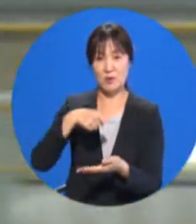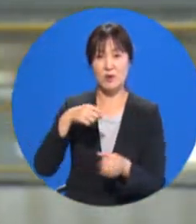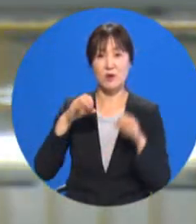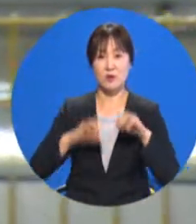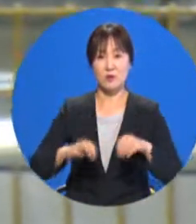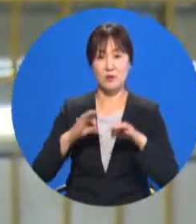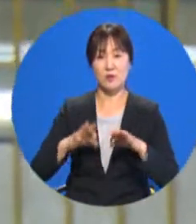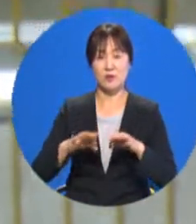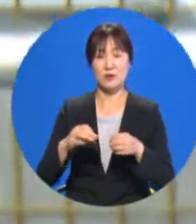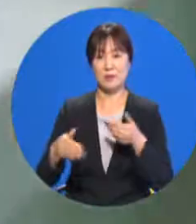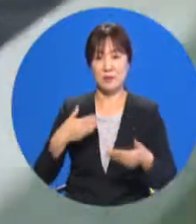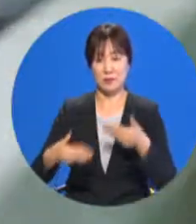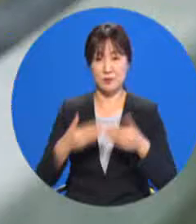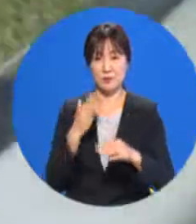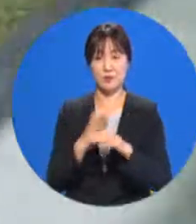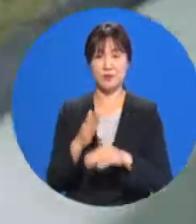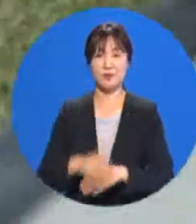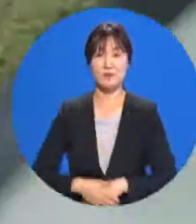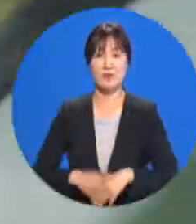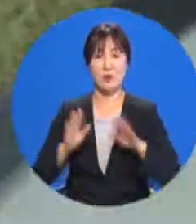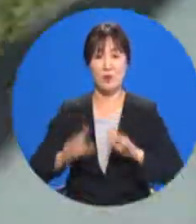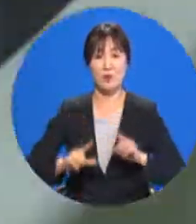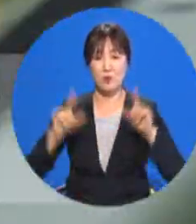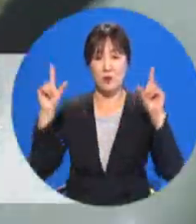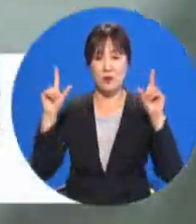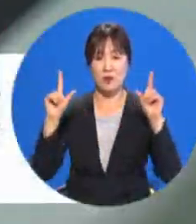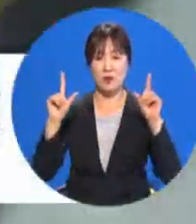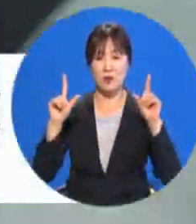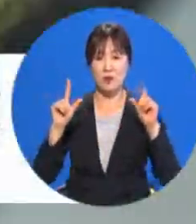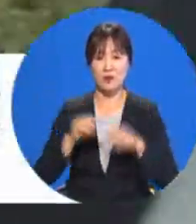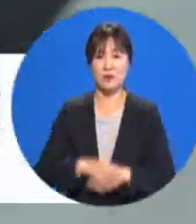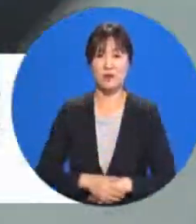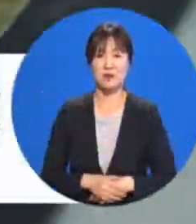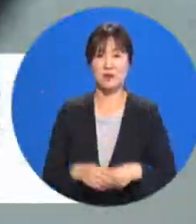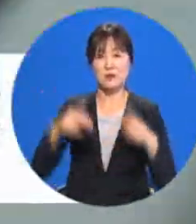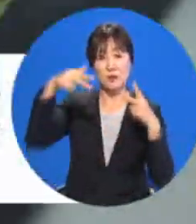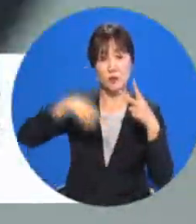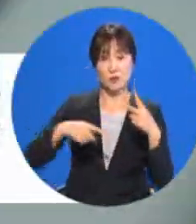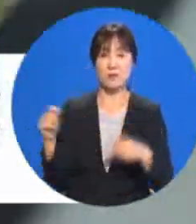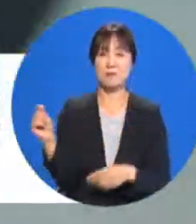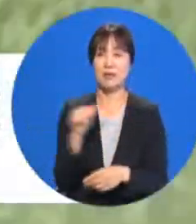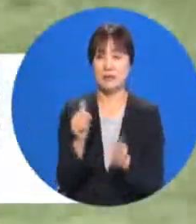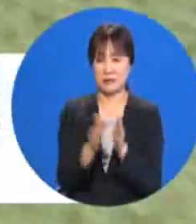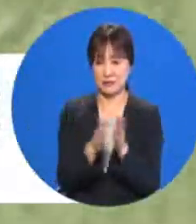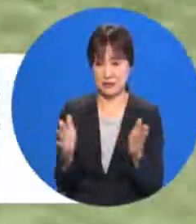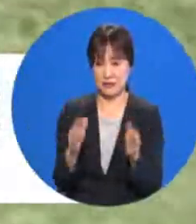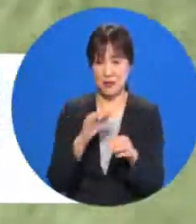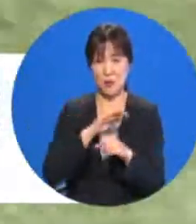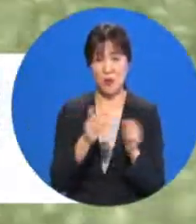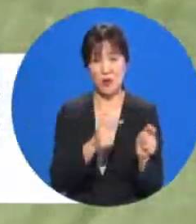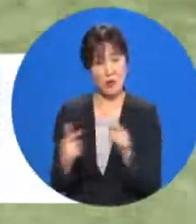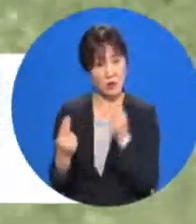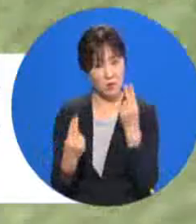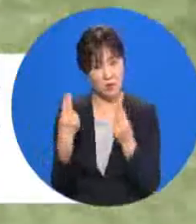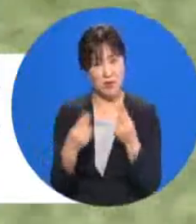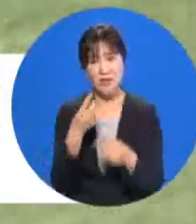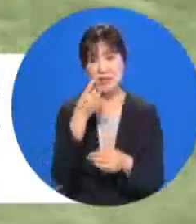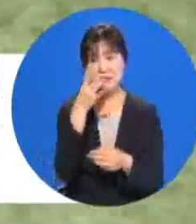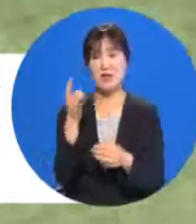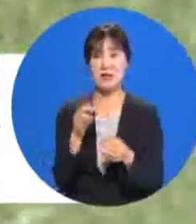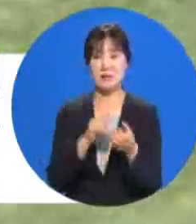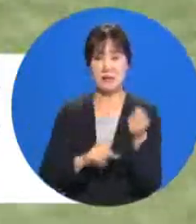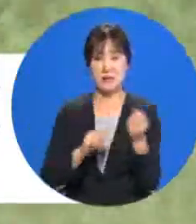분주한 모습입니다. 올해는 2주 정도 빨라서 과일보다는 햅쌀이 많이 나갈 거라고 예상을 하고